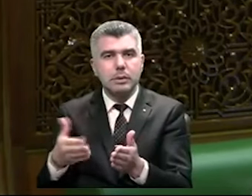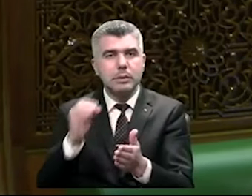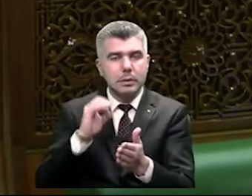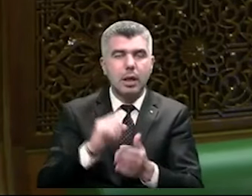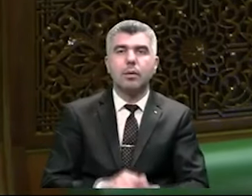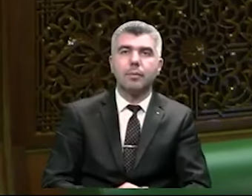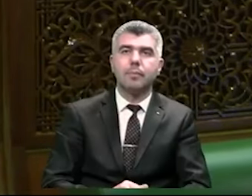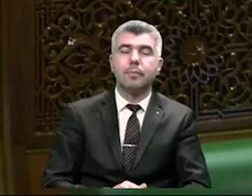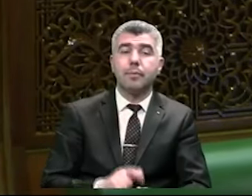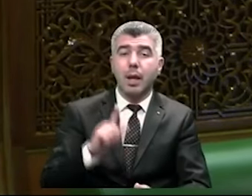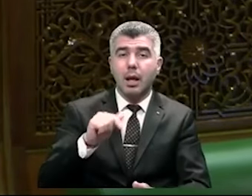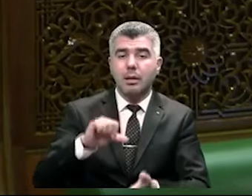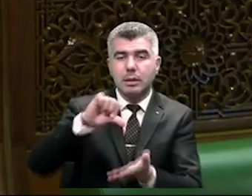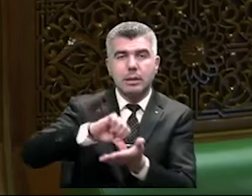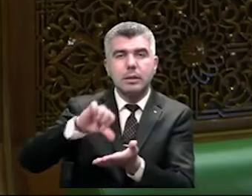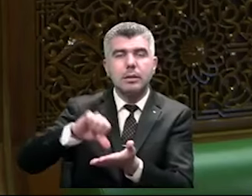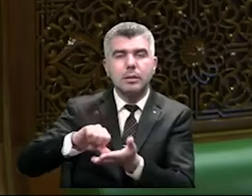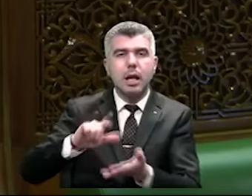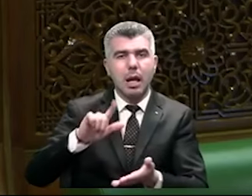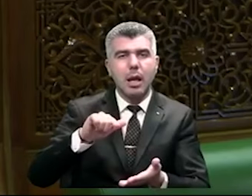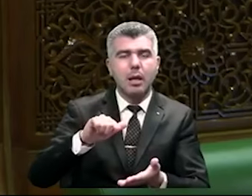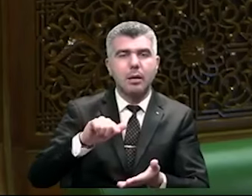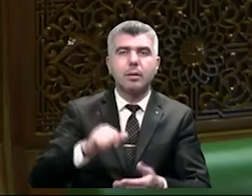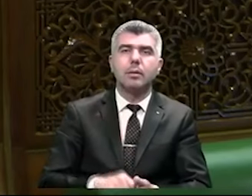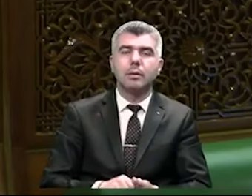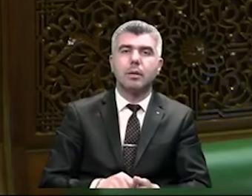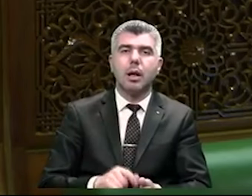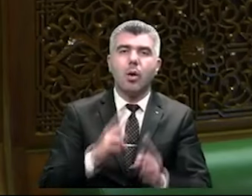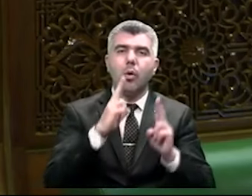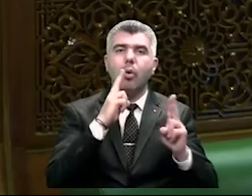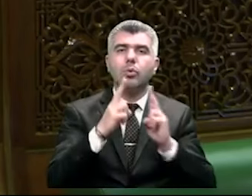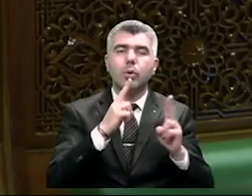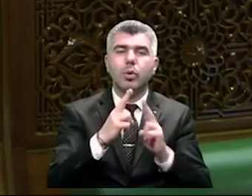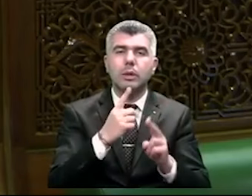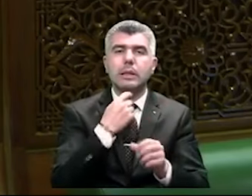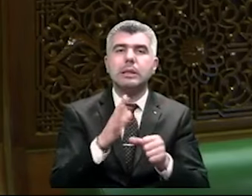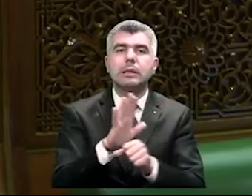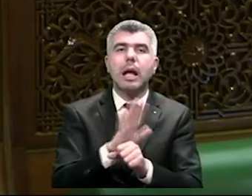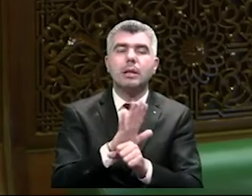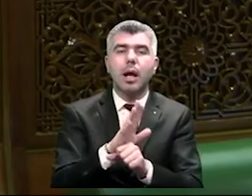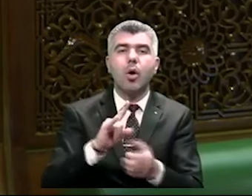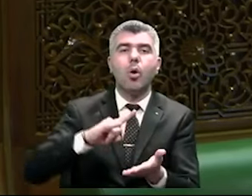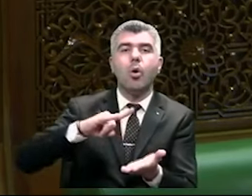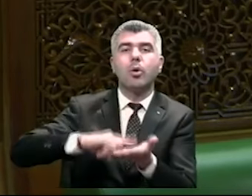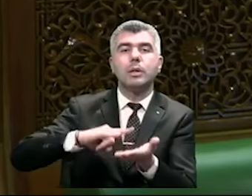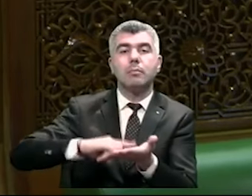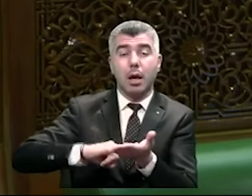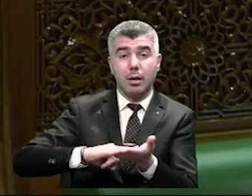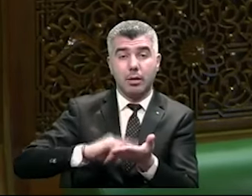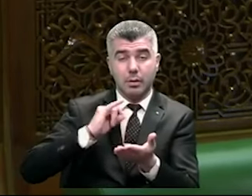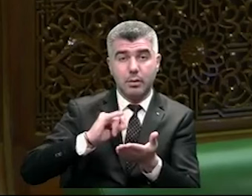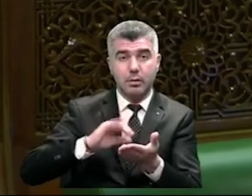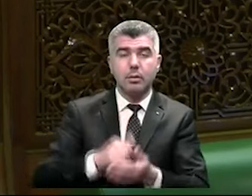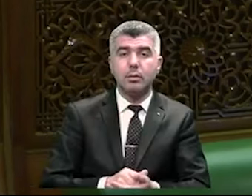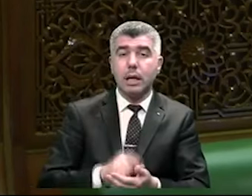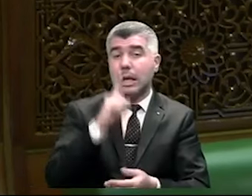ديال الطريق هناك نقط سوداء اخرى سي الوزير الطريق السريع تزال الحسمه والمقطع ديال اكنول تيز وسلي هذاك